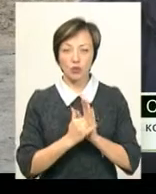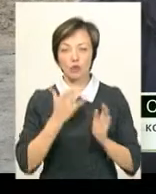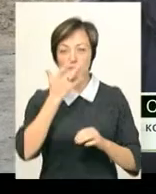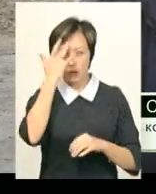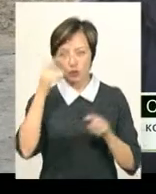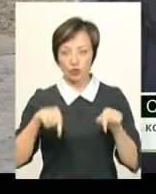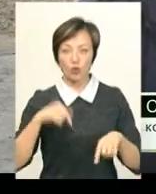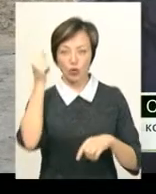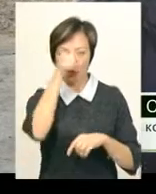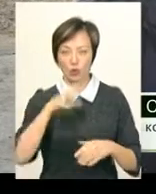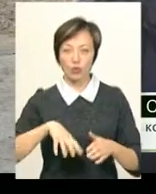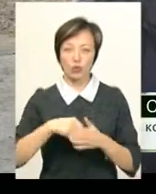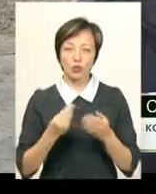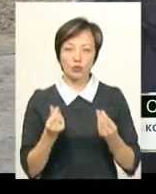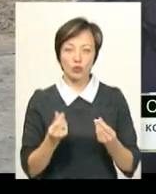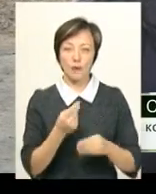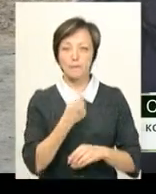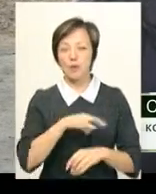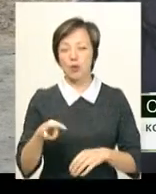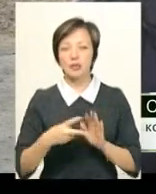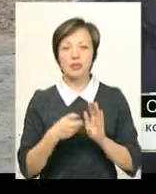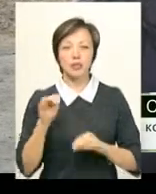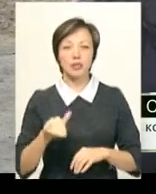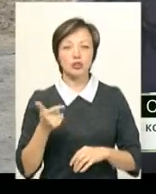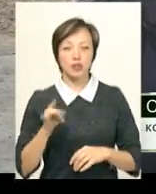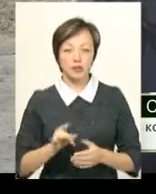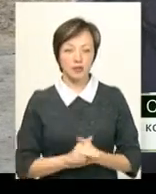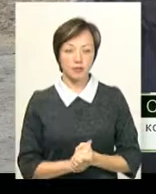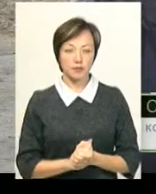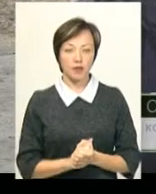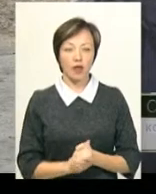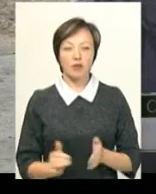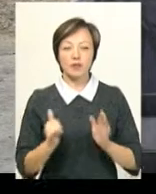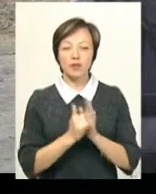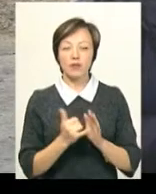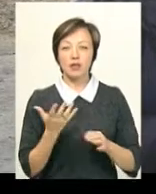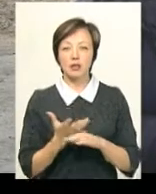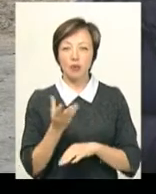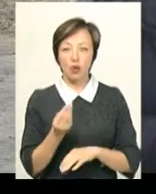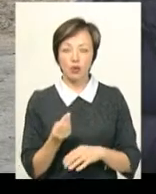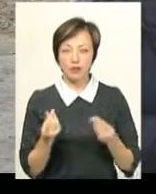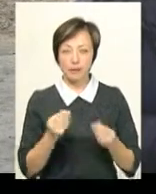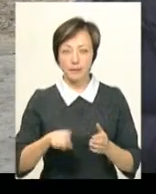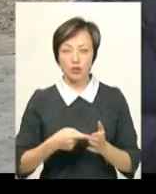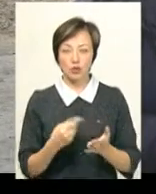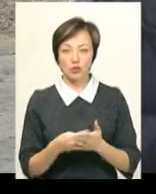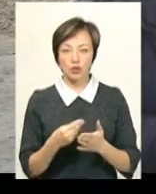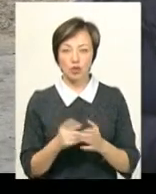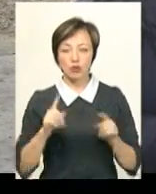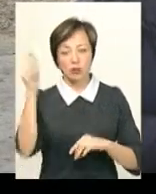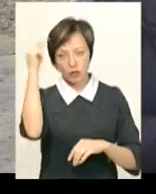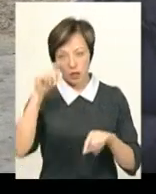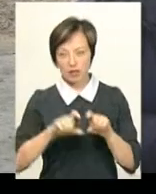влітку цього року. Коштує вона приблизно 1 мільйон 700 тисяч гривень. Встановили її за кошти з міського бюджету, щоб